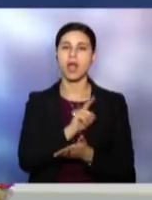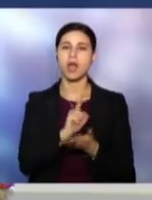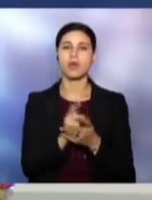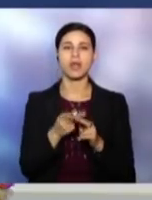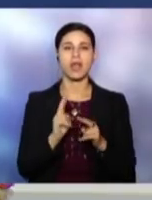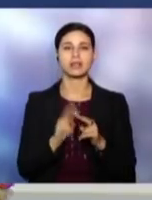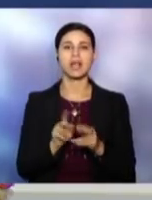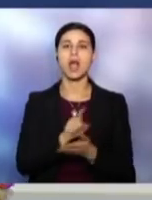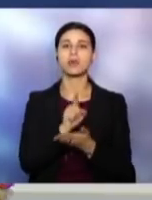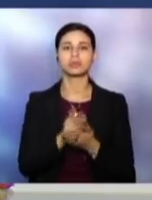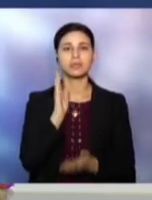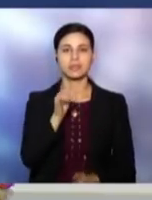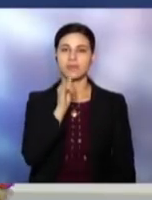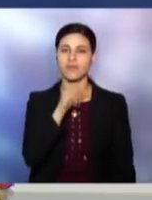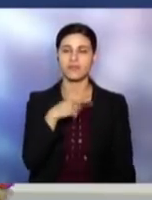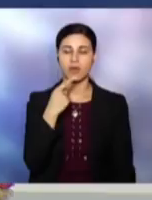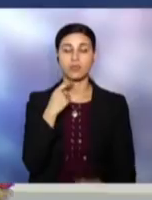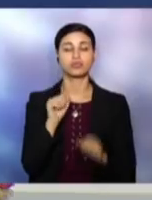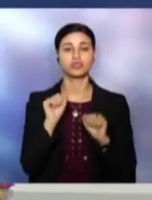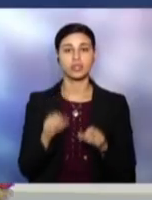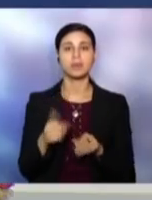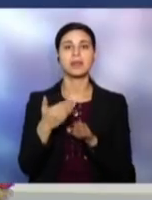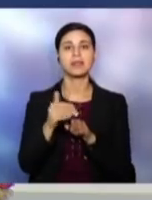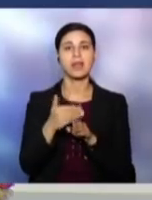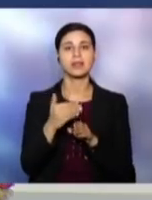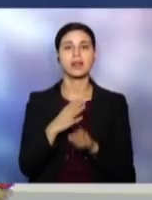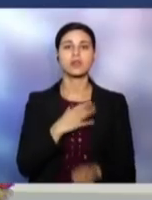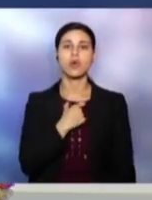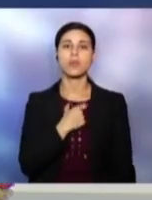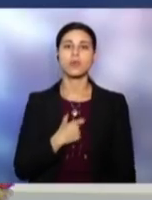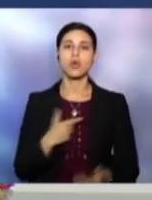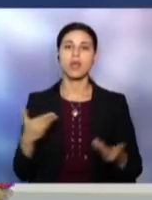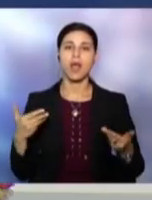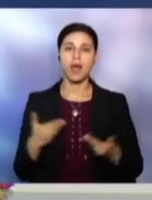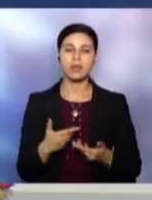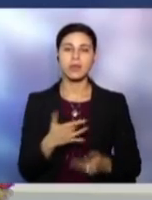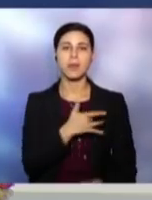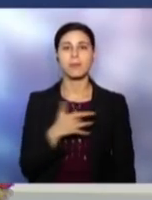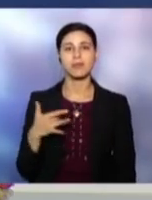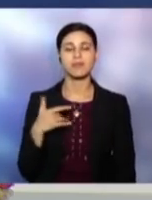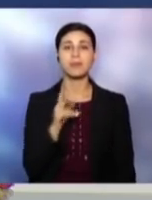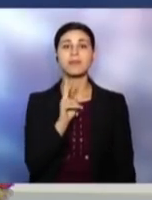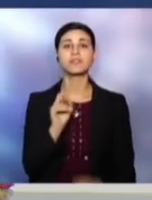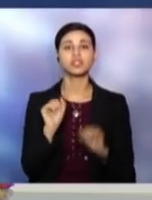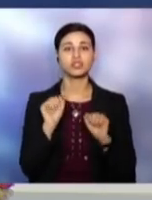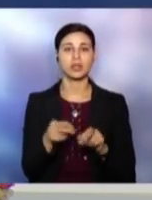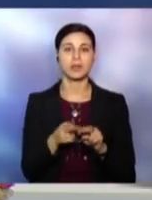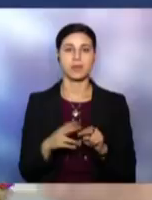ყველაფერი დაგვემართება, მაგრამ ნელ-ნელა შეიძლება დაგვემართოს ბრონქიტის, ფილტვების, ანთებას და ამიტომ ვის შეიძლება ეს